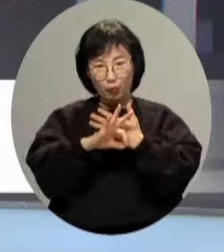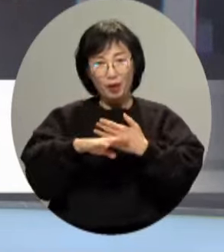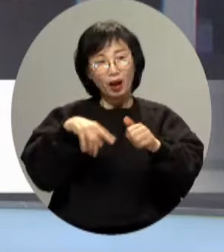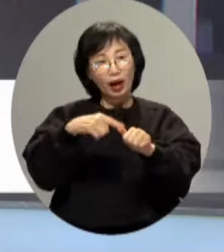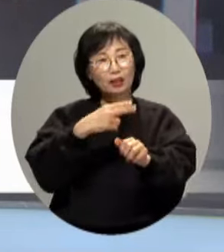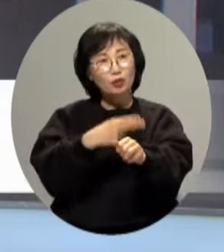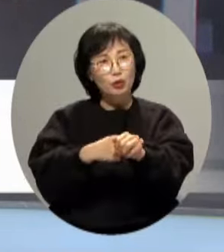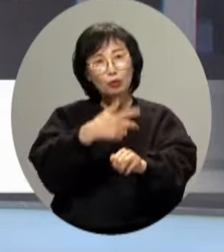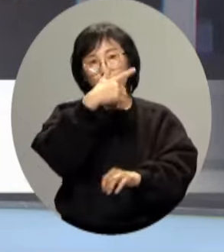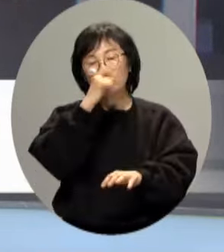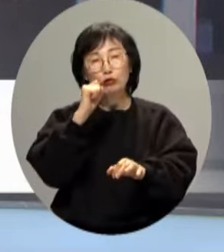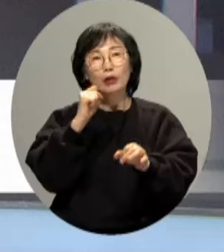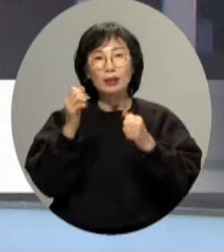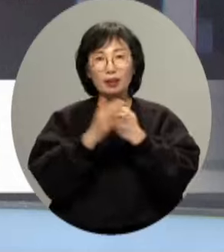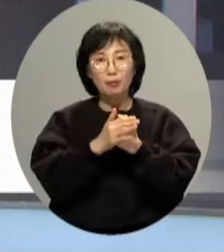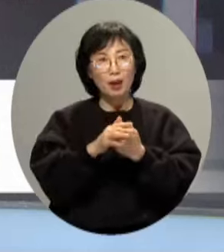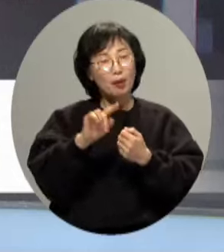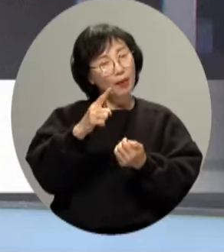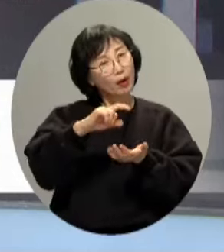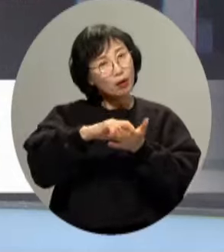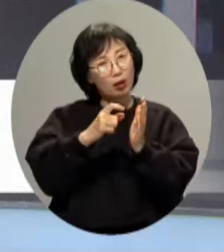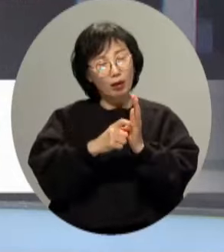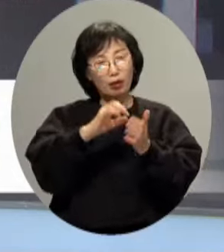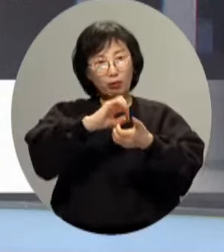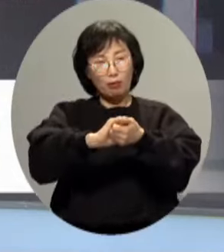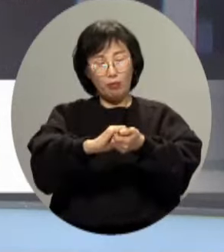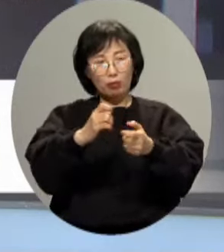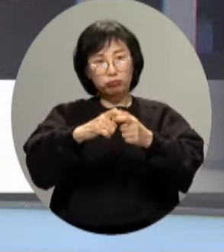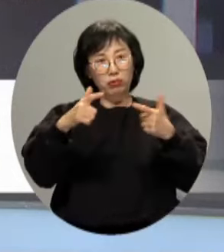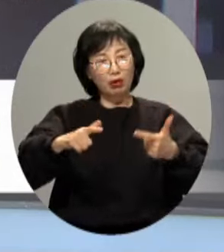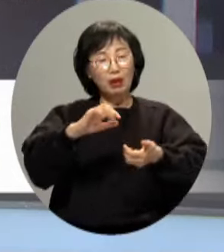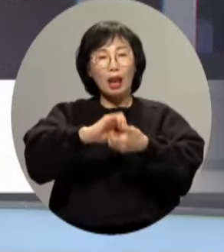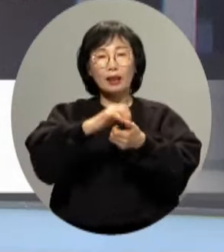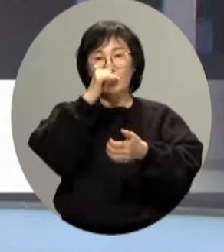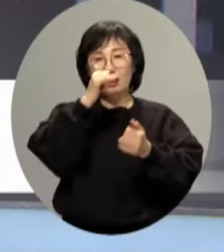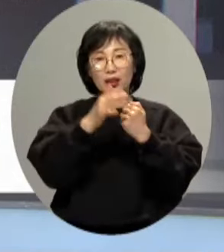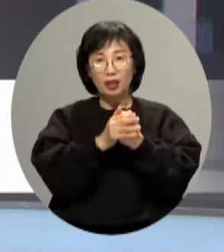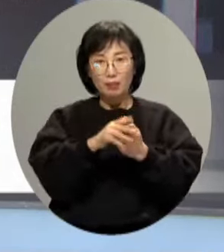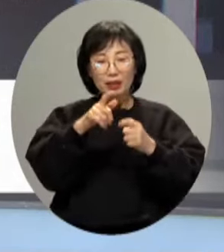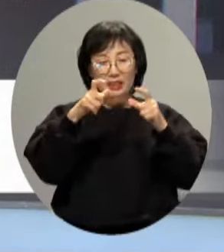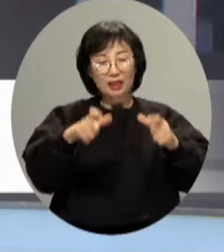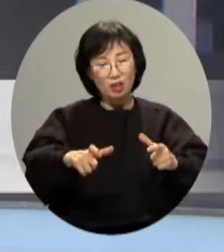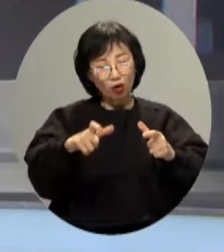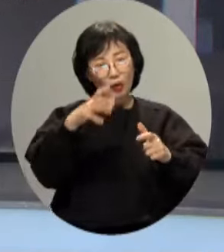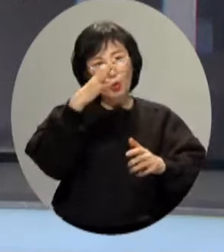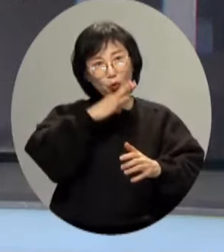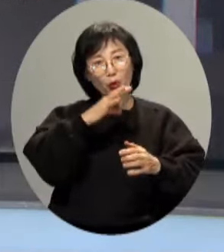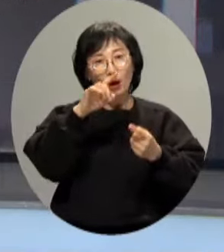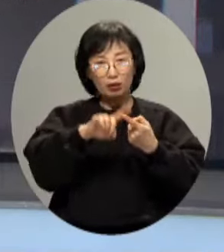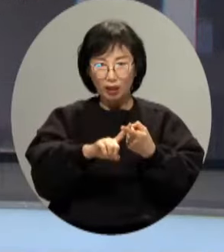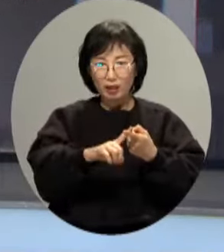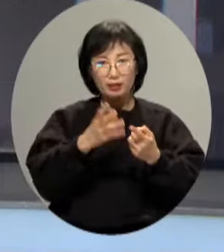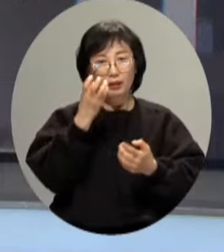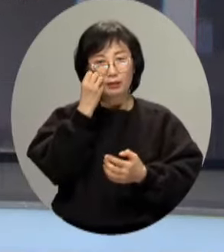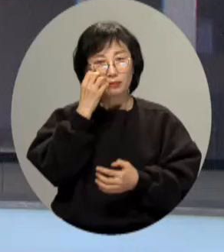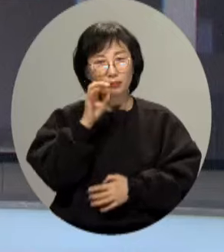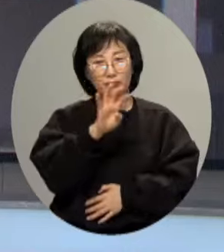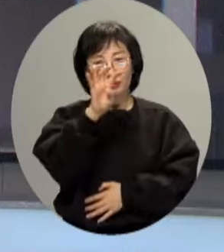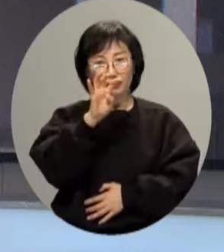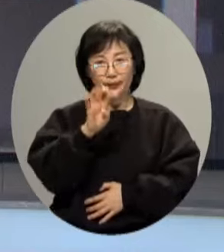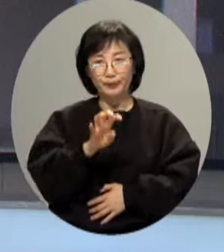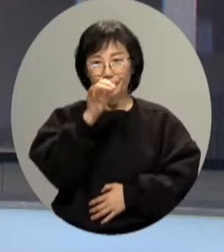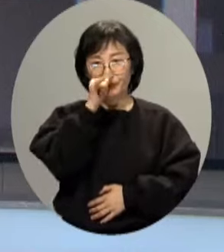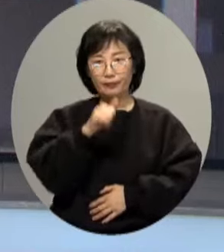부족해 대규모로 정원을 늘리는 데 한계가 있어 지역과 의과대학에 미칠 효과엔 의문부호가 달리고 있습니다.